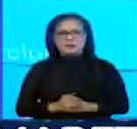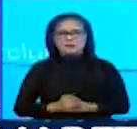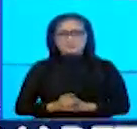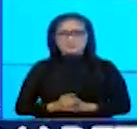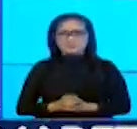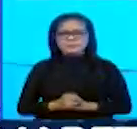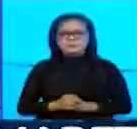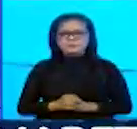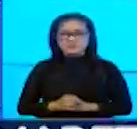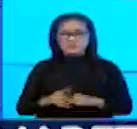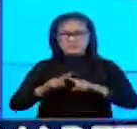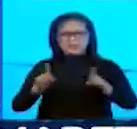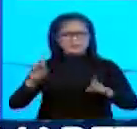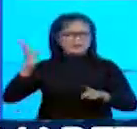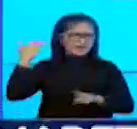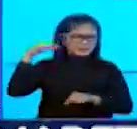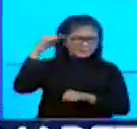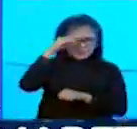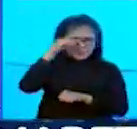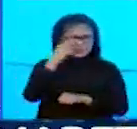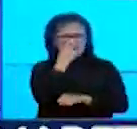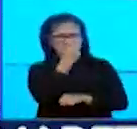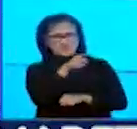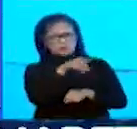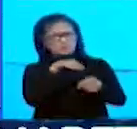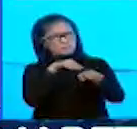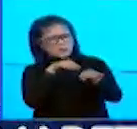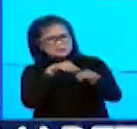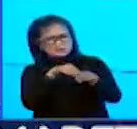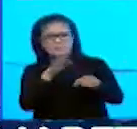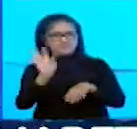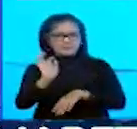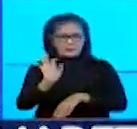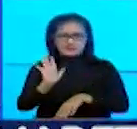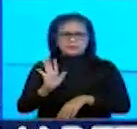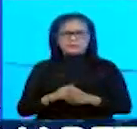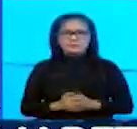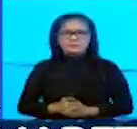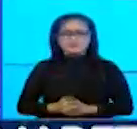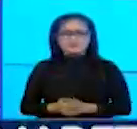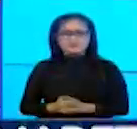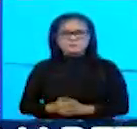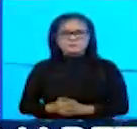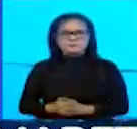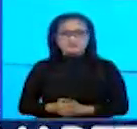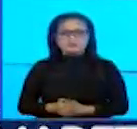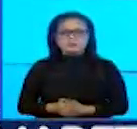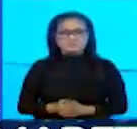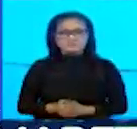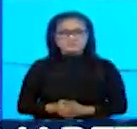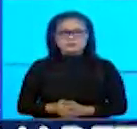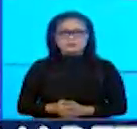Namun dari pagi sejak siang hari ini tidak melihat adanya kepadatan dari kendaraan dari kedua arah. Sementara itu juga, meskipun